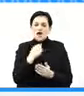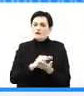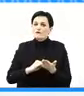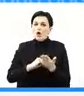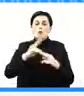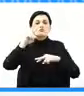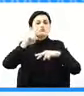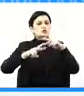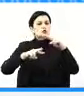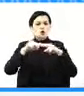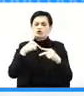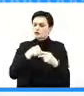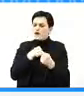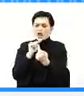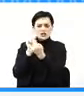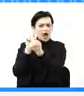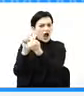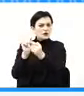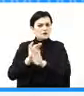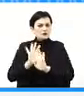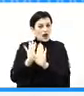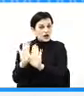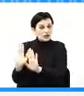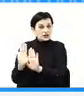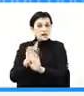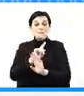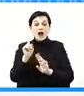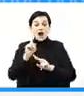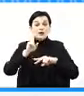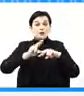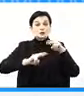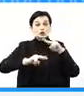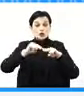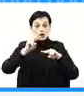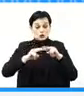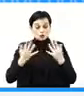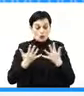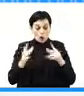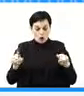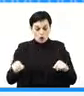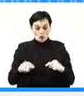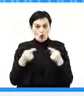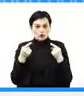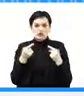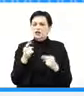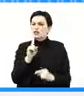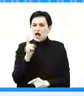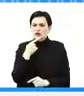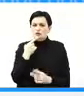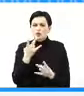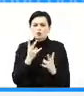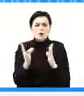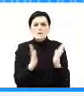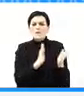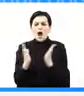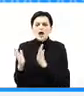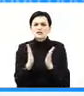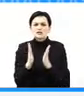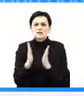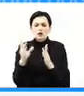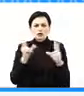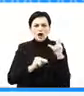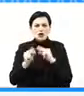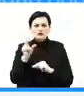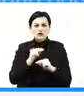ჩვენ მშენებლობებს არ ვეწინააღმდეგებით, მაგრამ ის მშენებლობებიც, რომელიც ხორციელდება, რა თქმა უნდა მაქსიმალურად უნდა იყოს